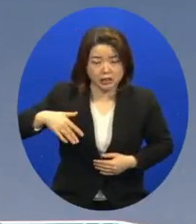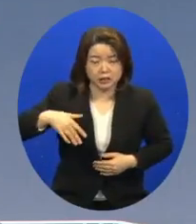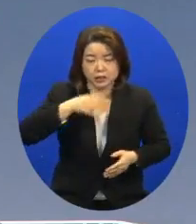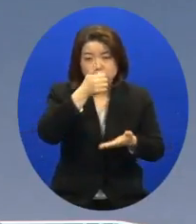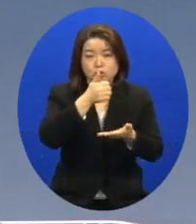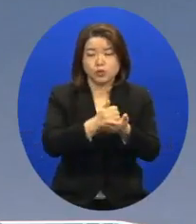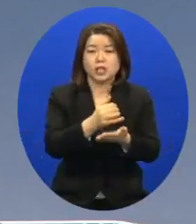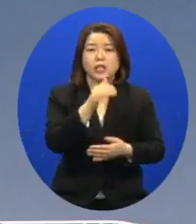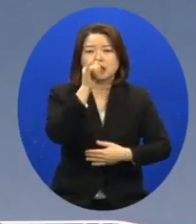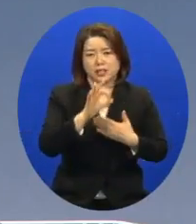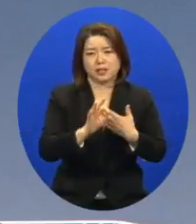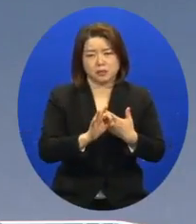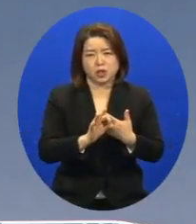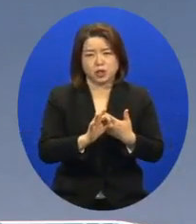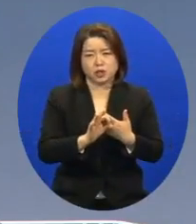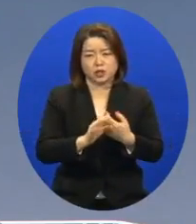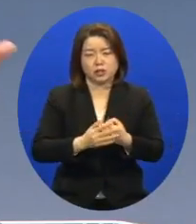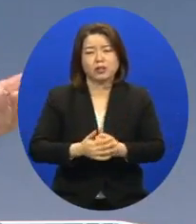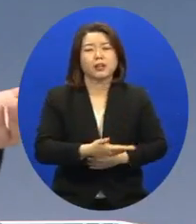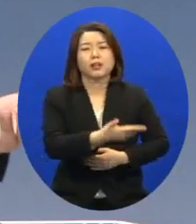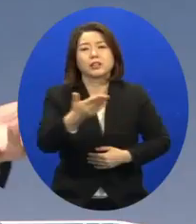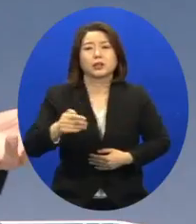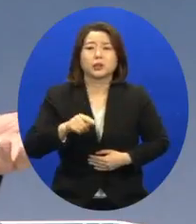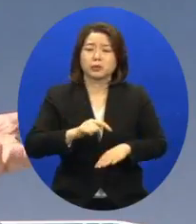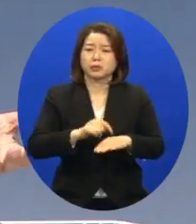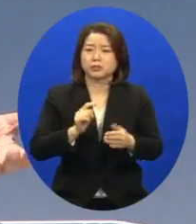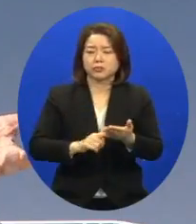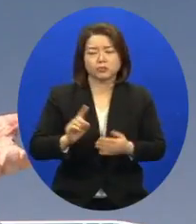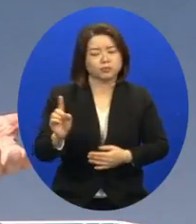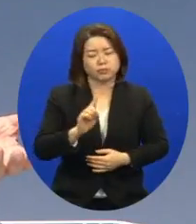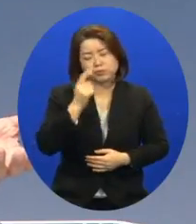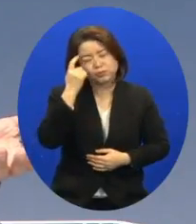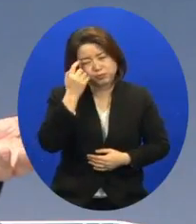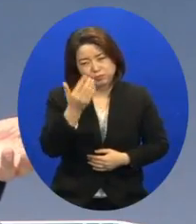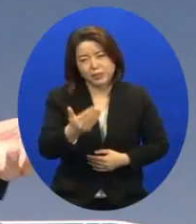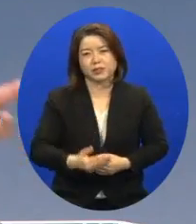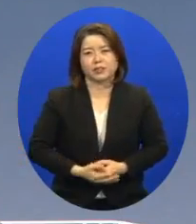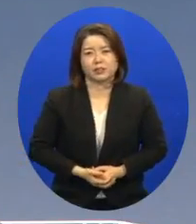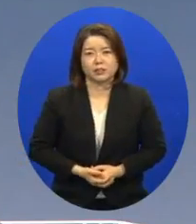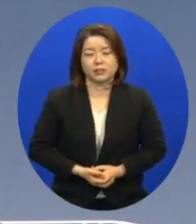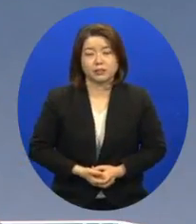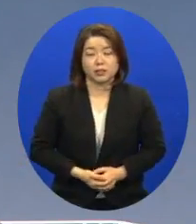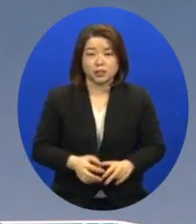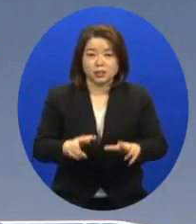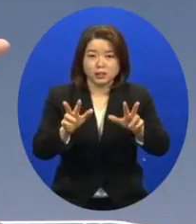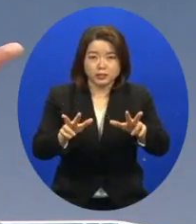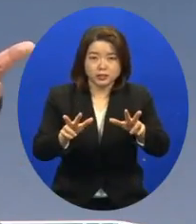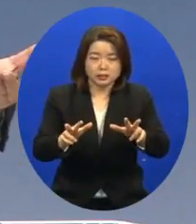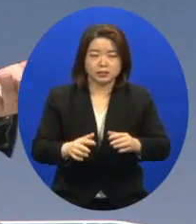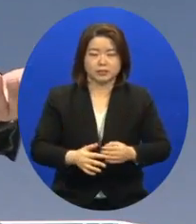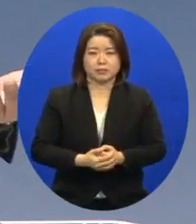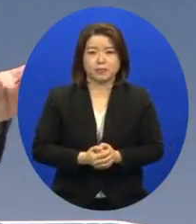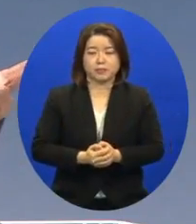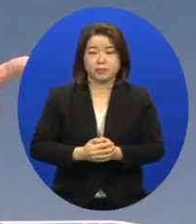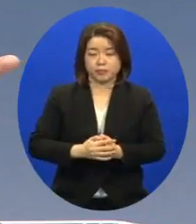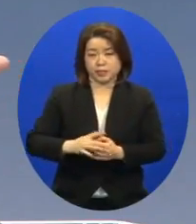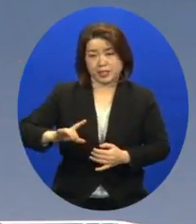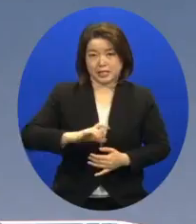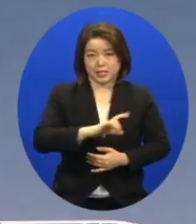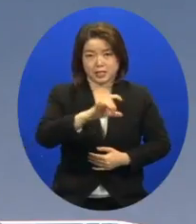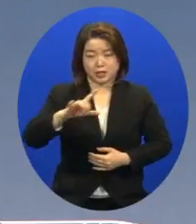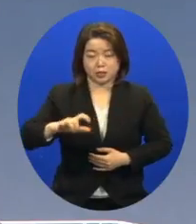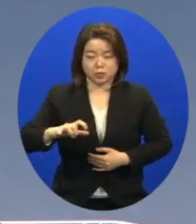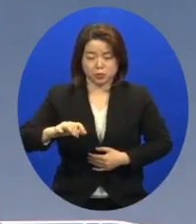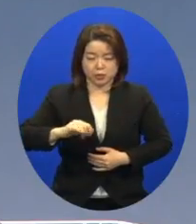죄가 있다면 여러분 그 심정이 어떻겠습니까 지금 코로나 바이러스에